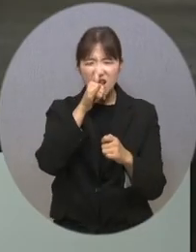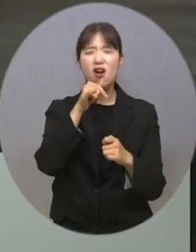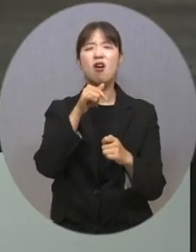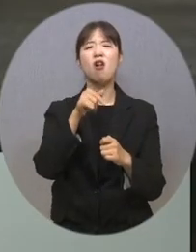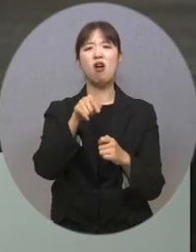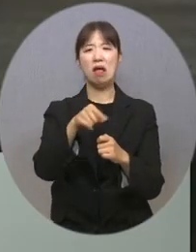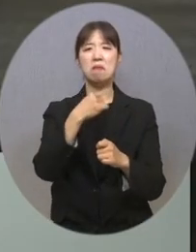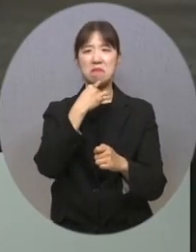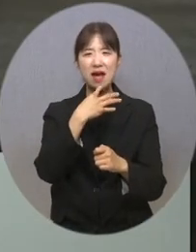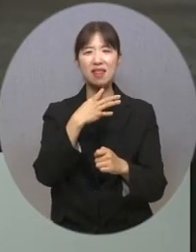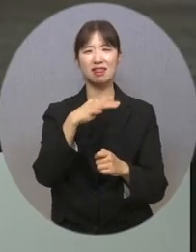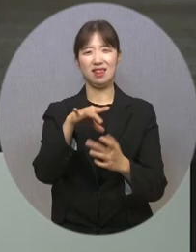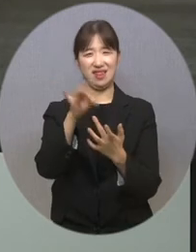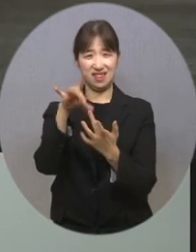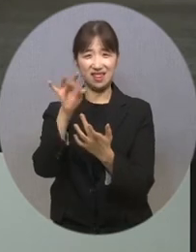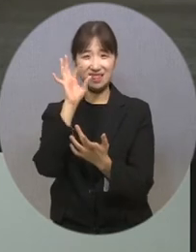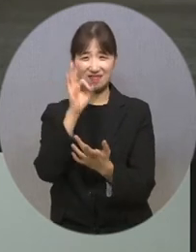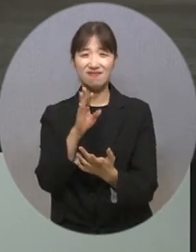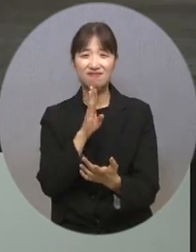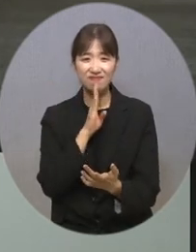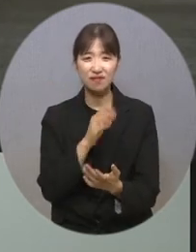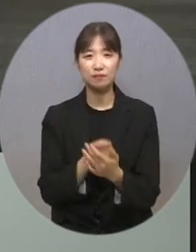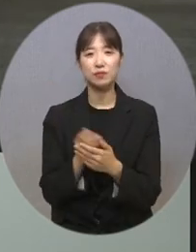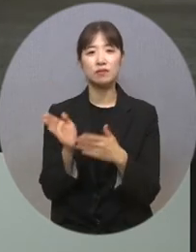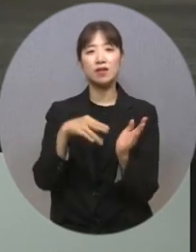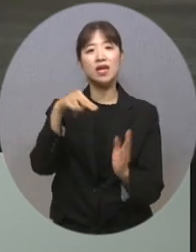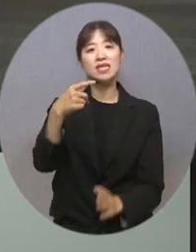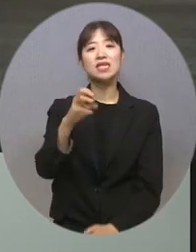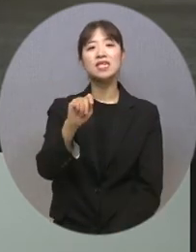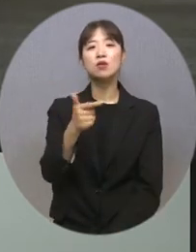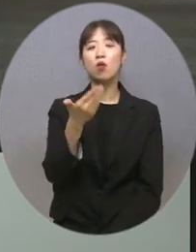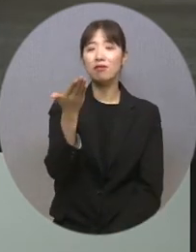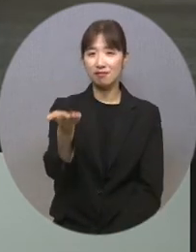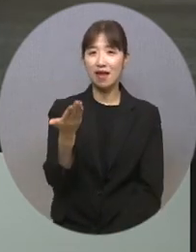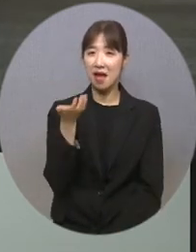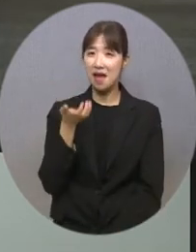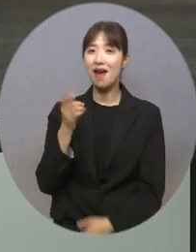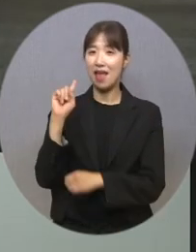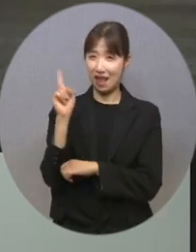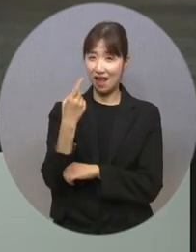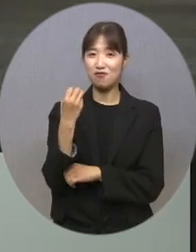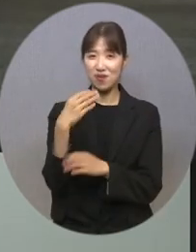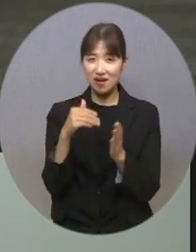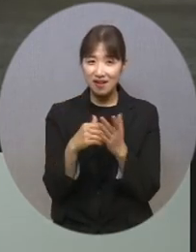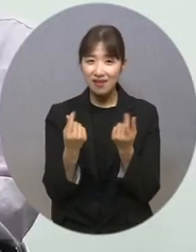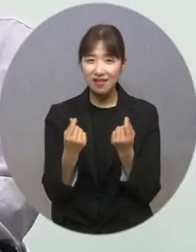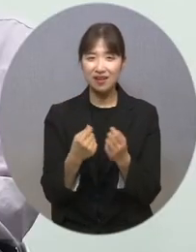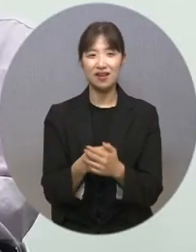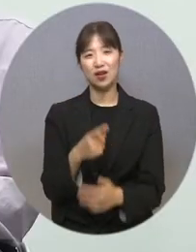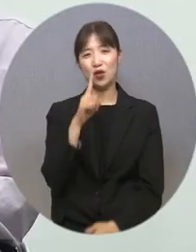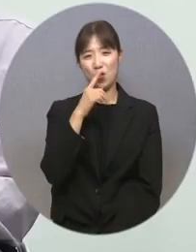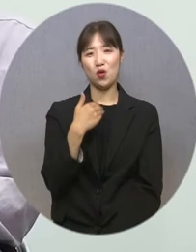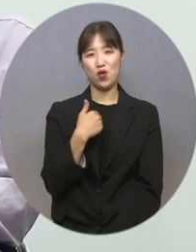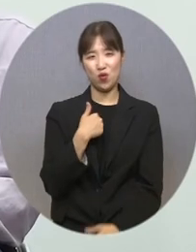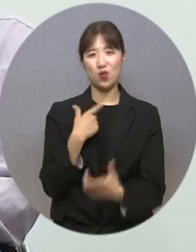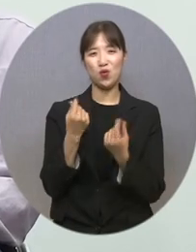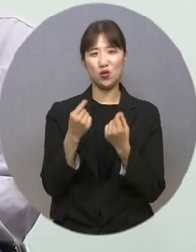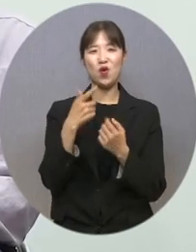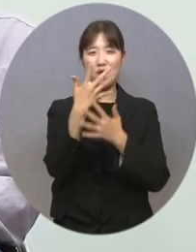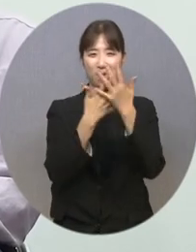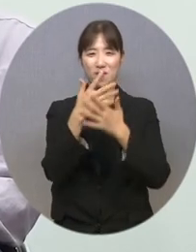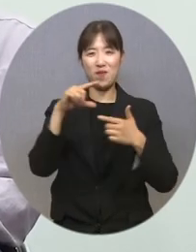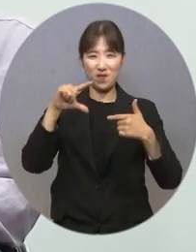또 그런 상황이 싱 거죠 우리 숨어 님은 영화 쪽으로 어떻게 아까 보게 야구 얘기 하셨는데 저도 어 하게 됐을 때 플렉스